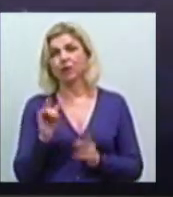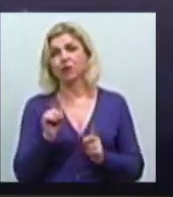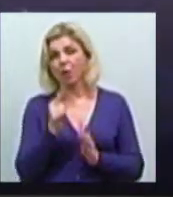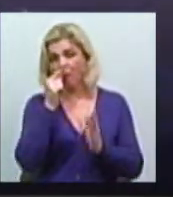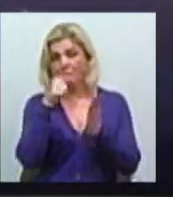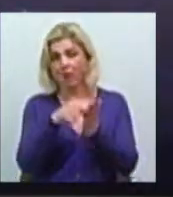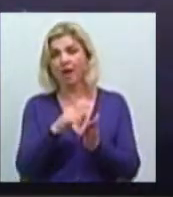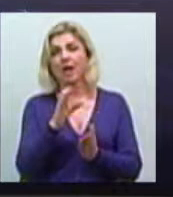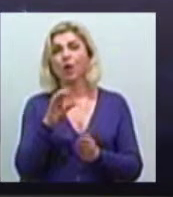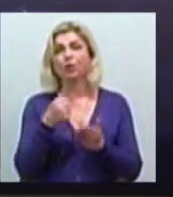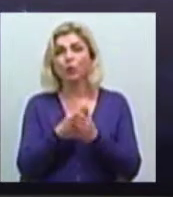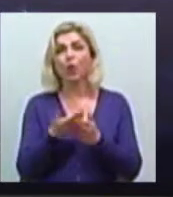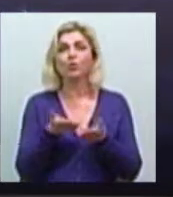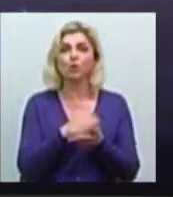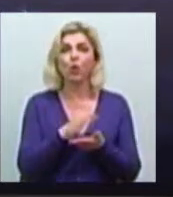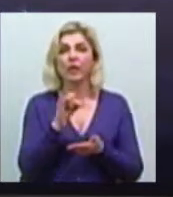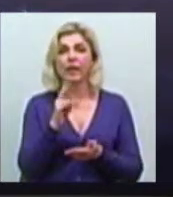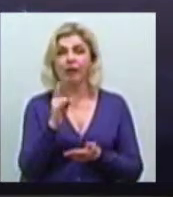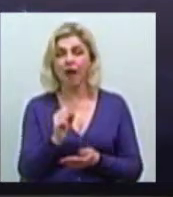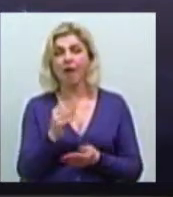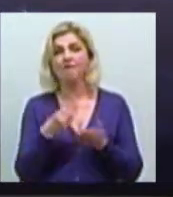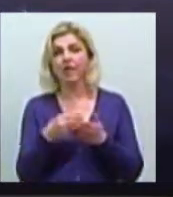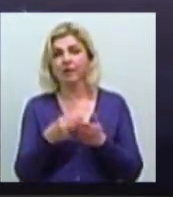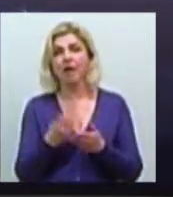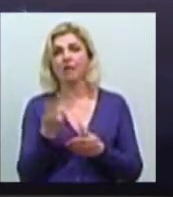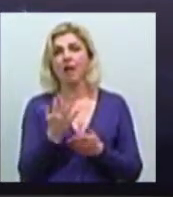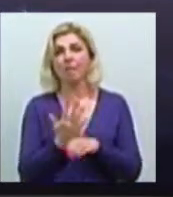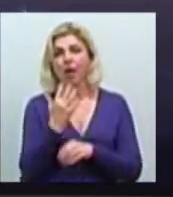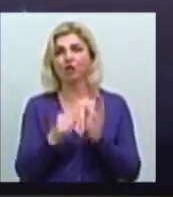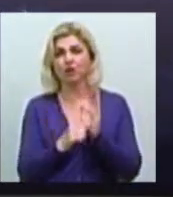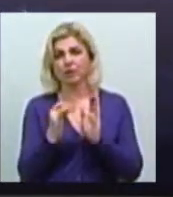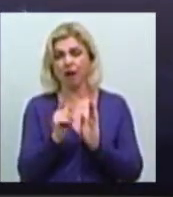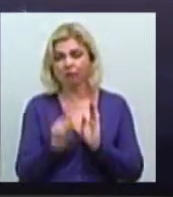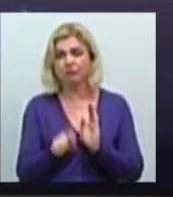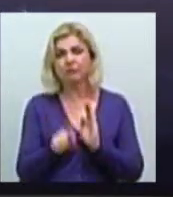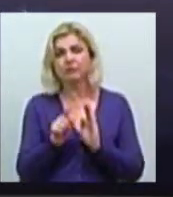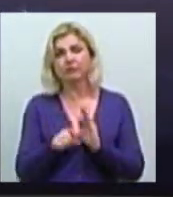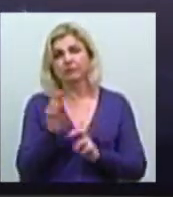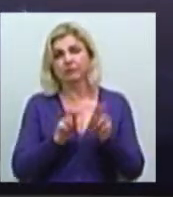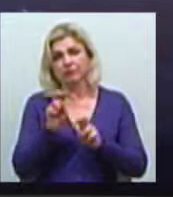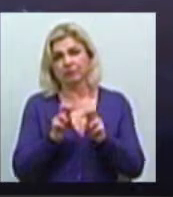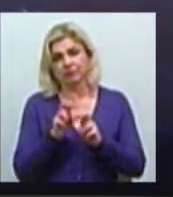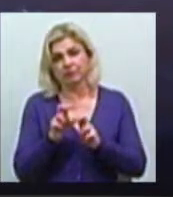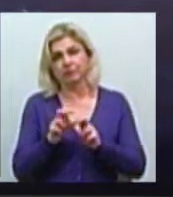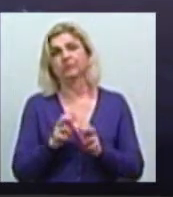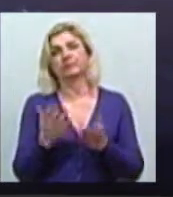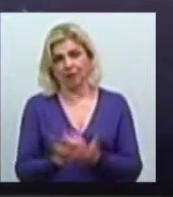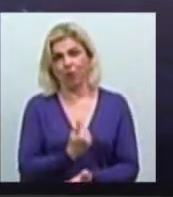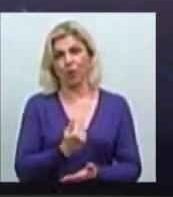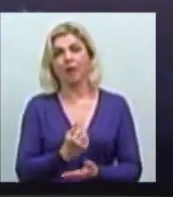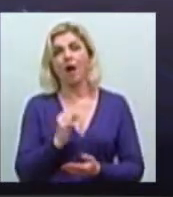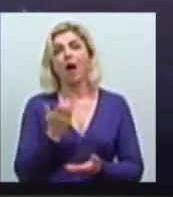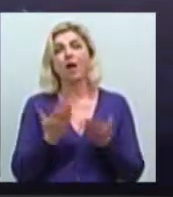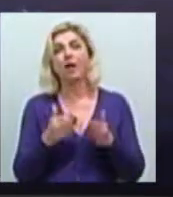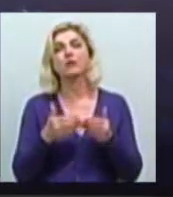з фінансовою звітністю, треба 5-6 разів клацати, листати і щось знаходити. А якщо ми відкриємо